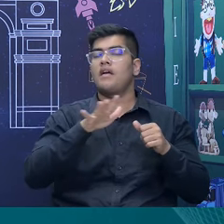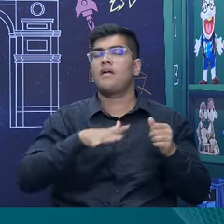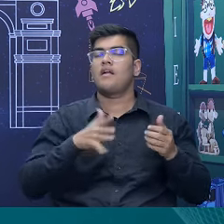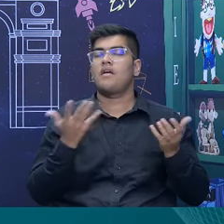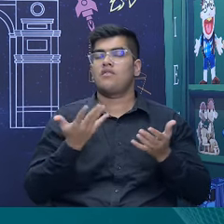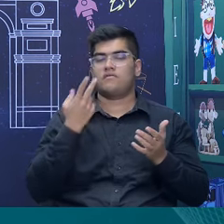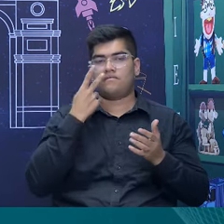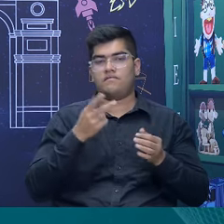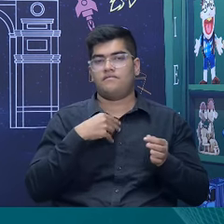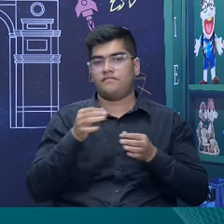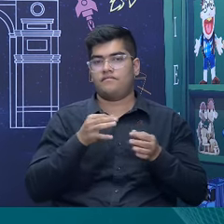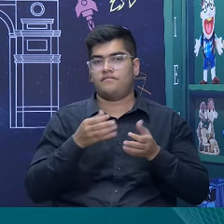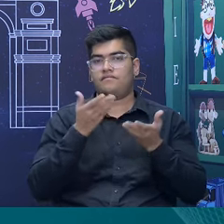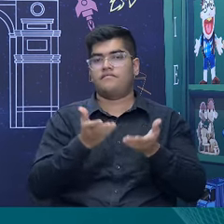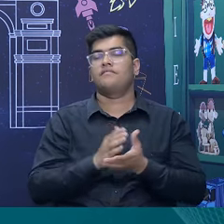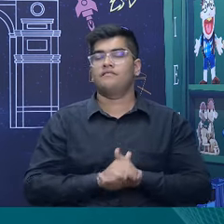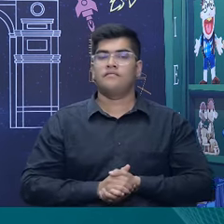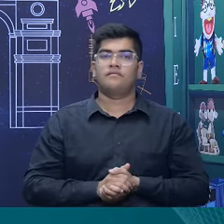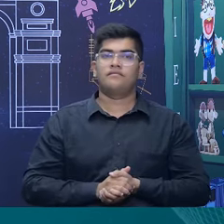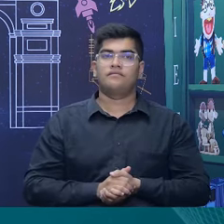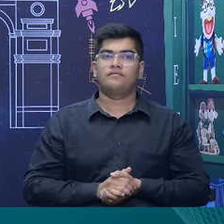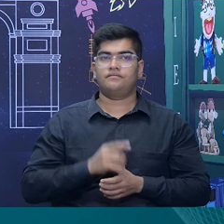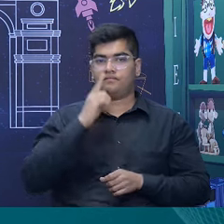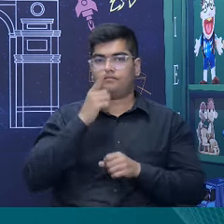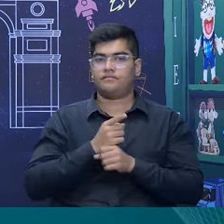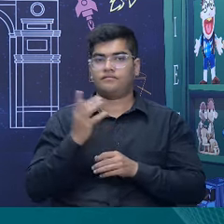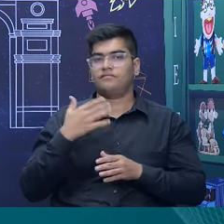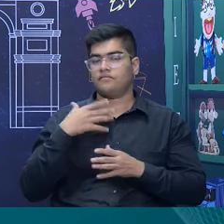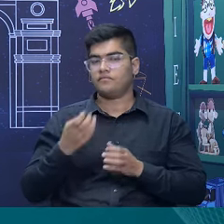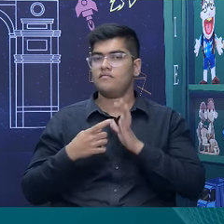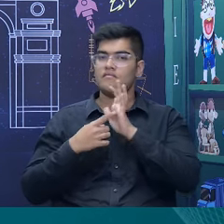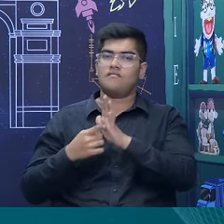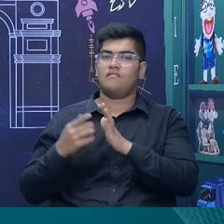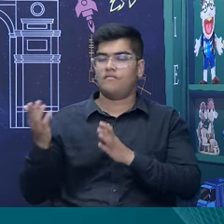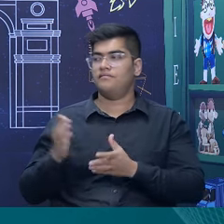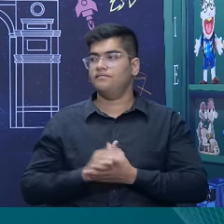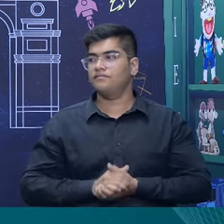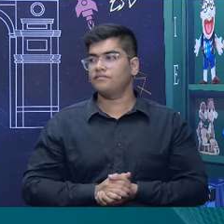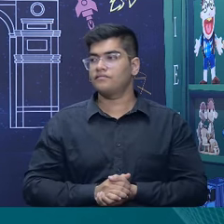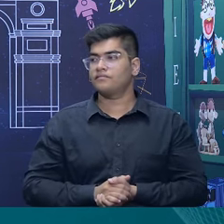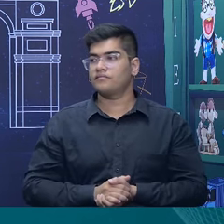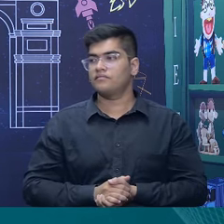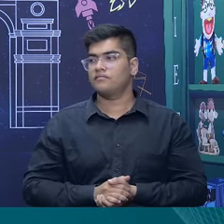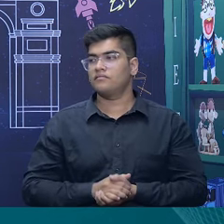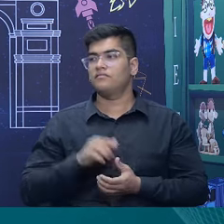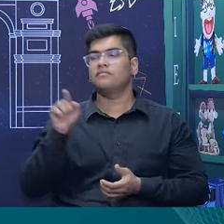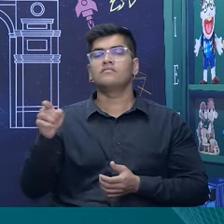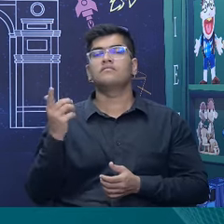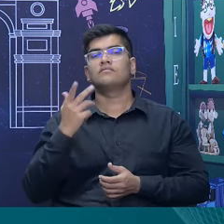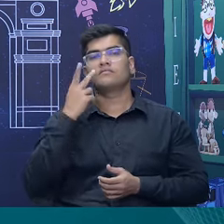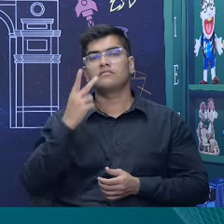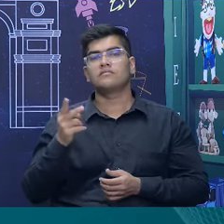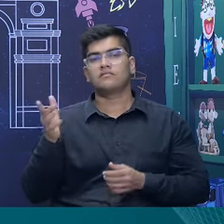जरा देखते हैं पहले हम एक बार मैम को दिखाए मैम यह देखिए य क्या है आप बता सकती है देख